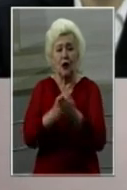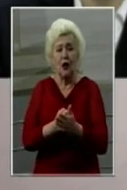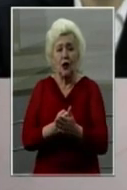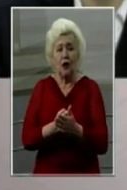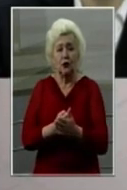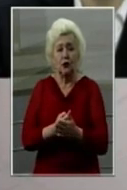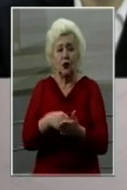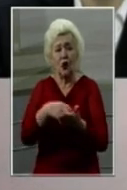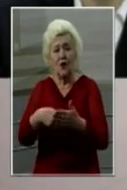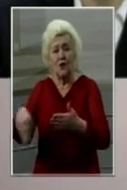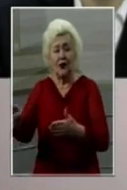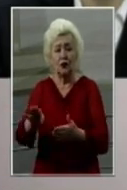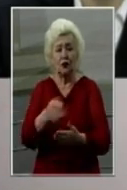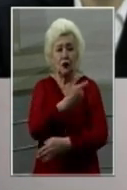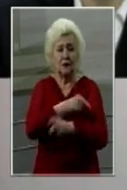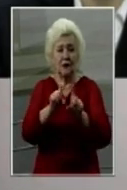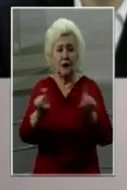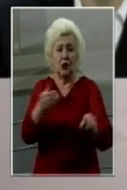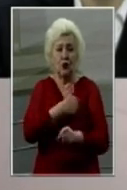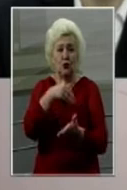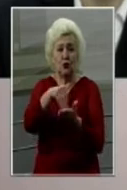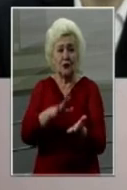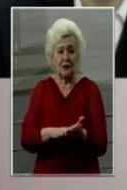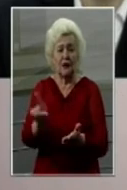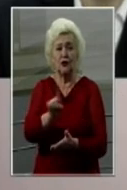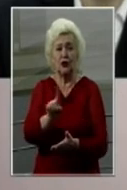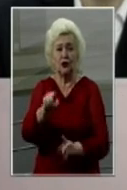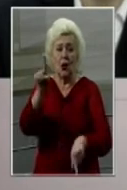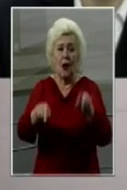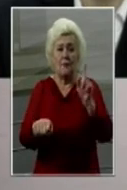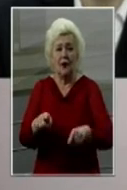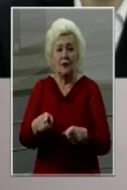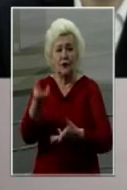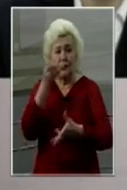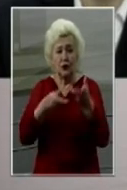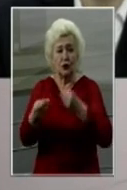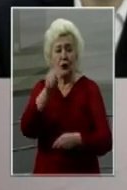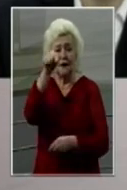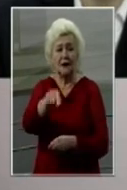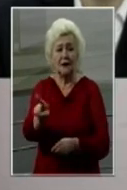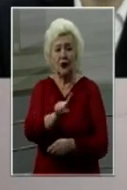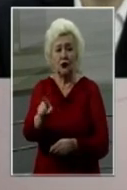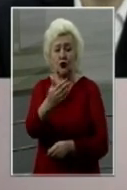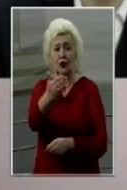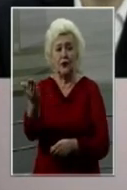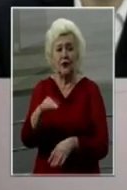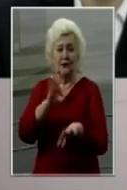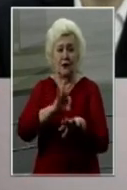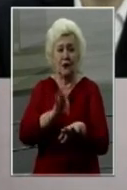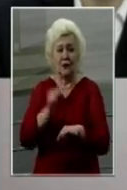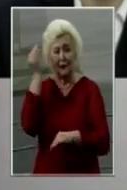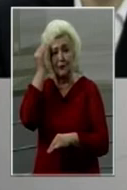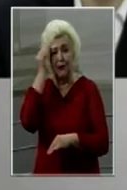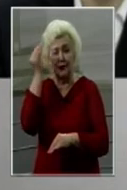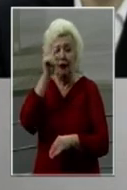із лікарні. Причому хочу зазначити, що певні інсинуації на тему того, що він хворіє